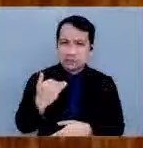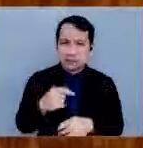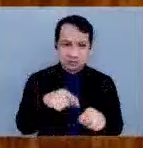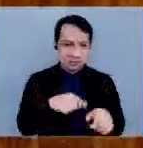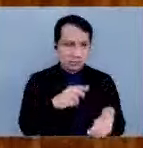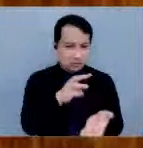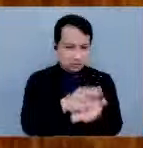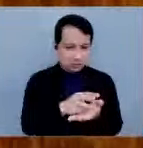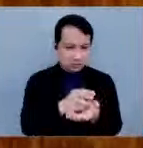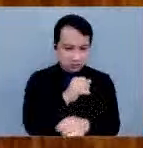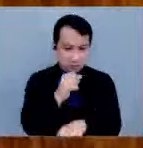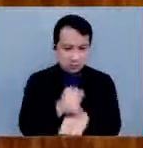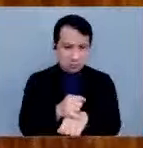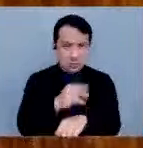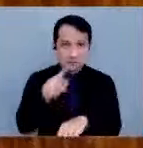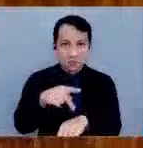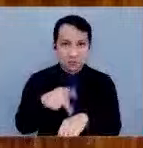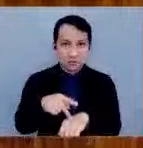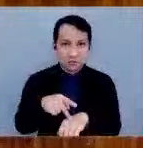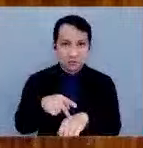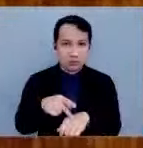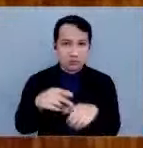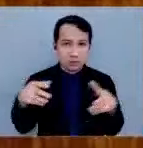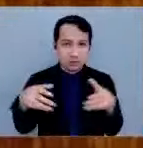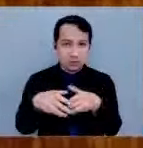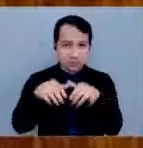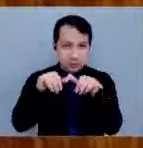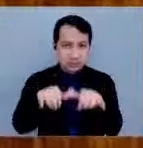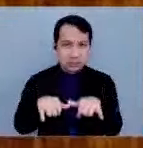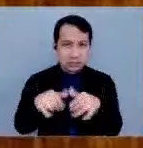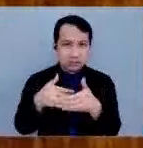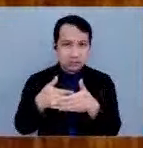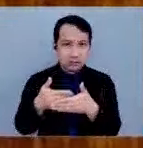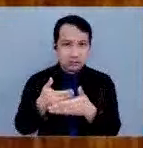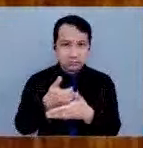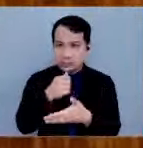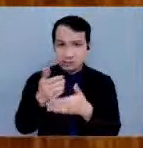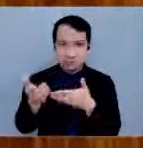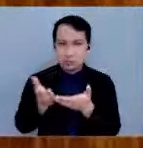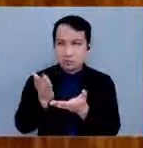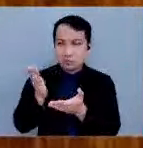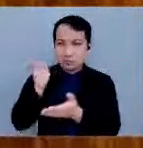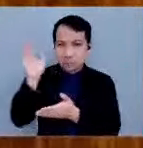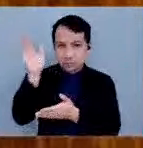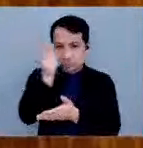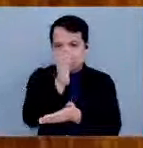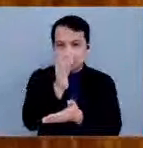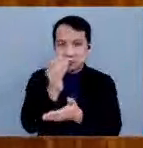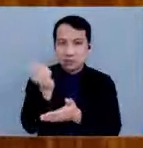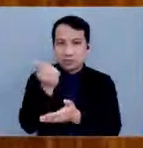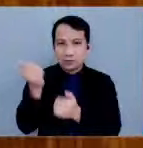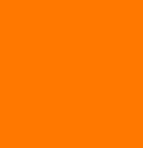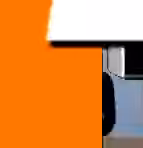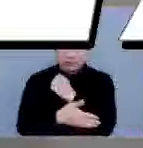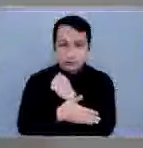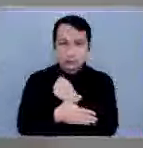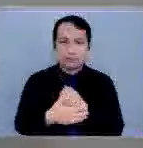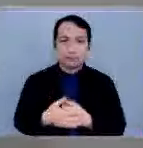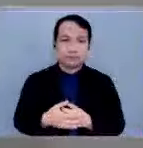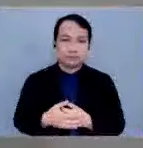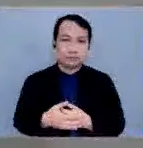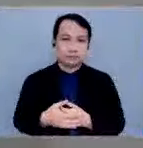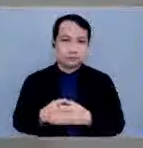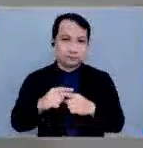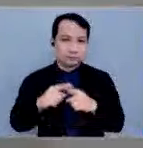at yung Pilipinas ay nakakahon na hindi pwedeng makipag-usap sa ibang mga bansa. Iba naman ang hugot